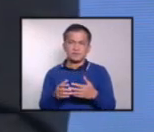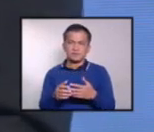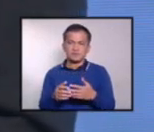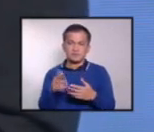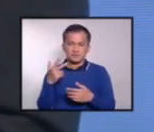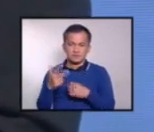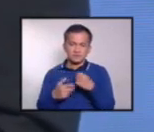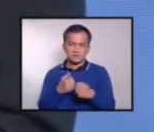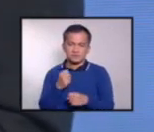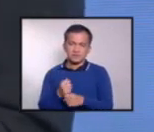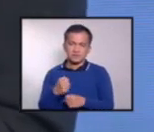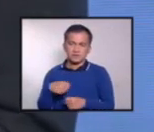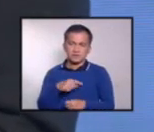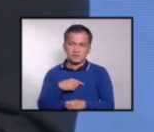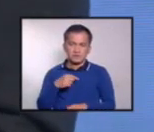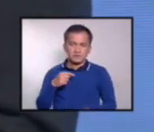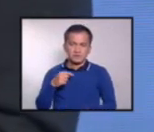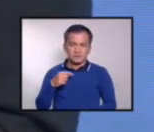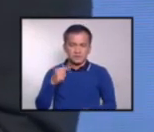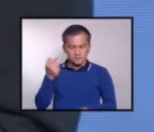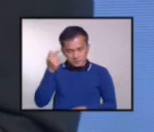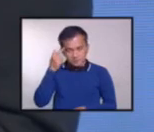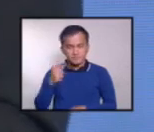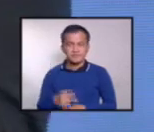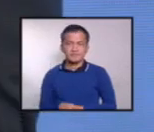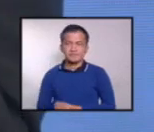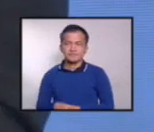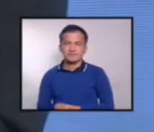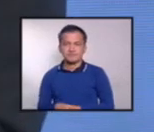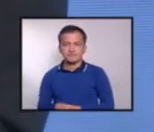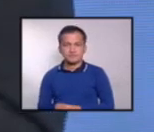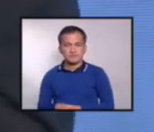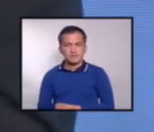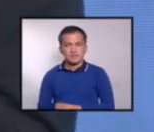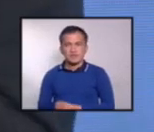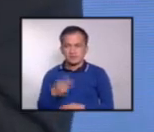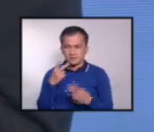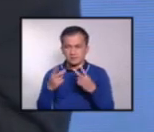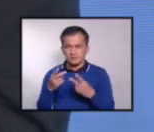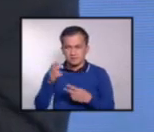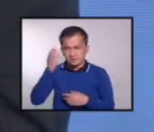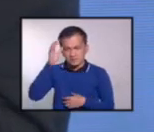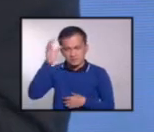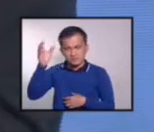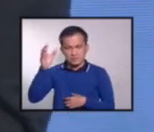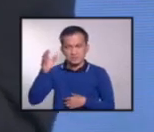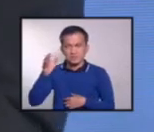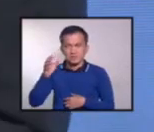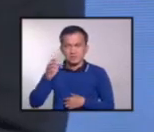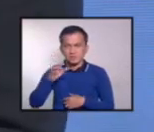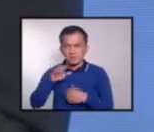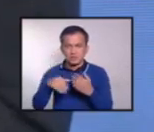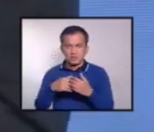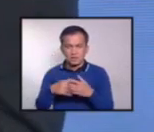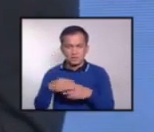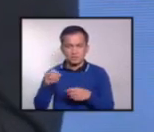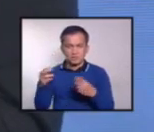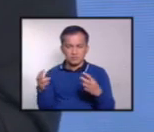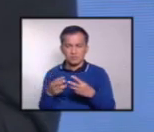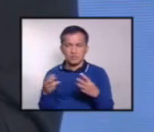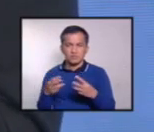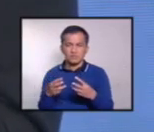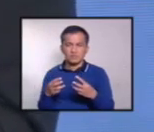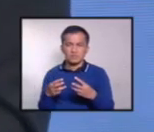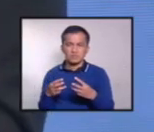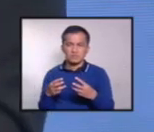3 taon na yung ating pamahalaan. And so, sa tingin ko, yung konsepto ng all-out war against